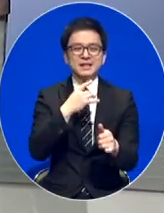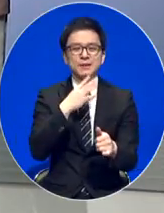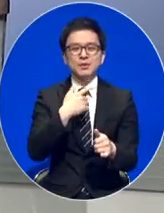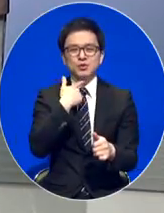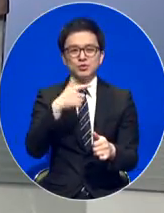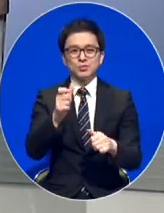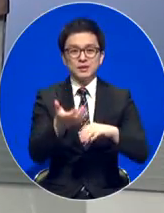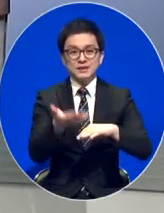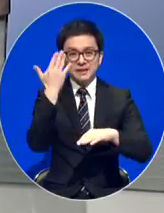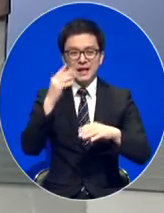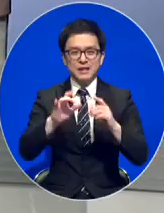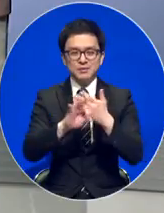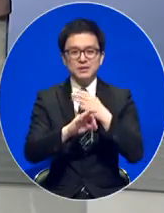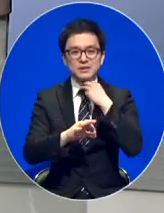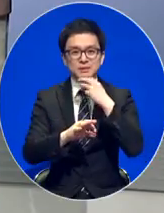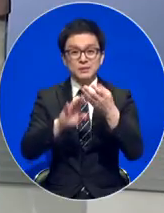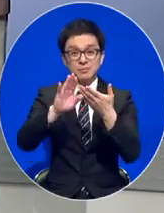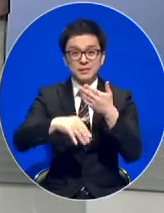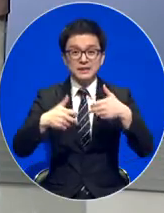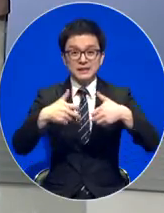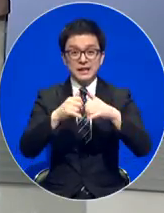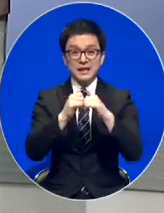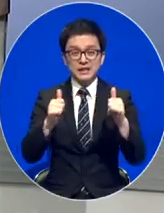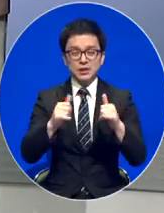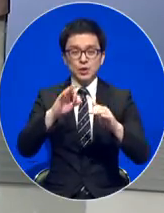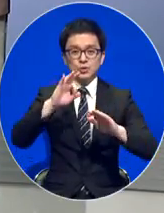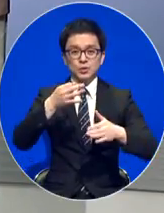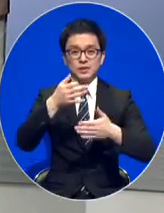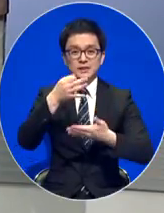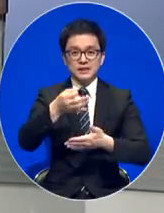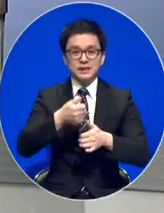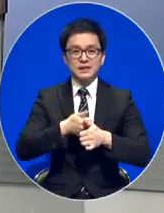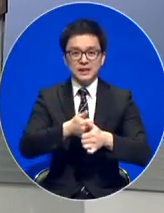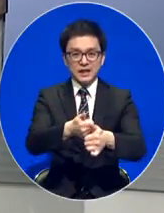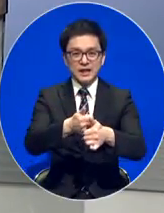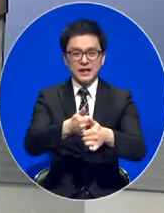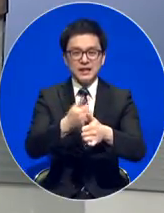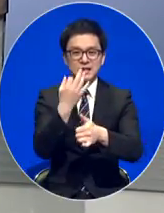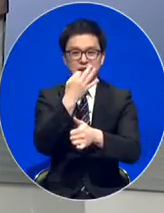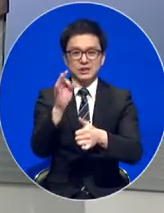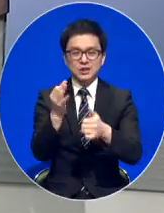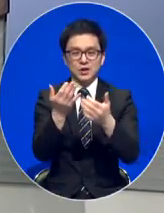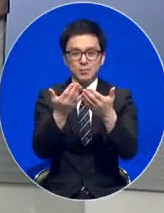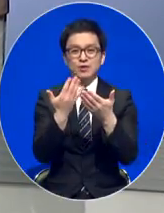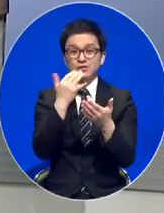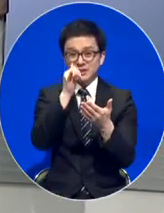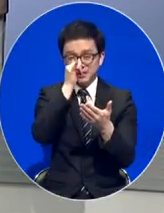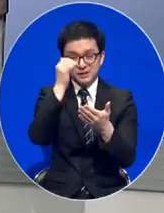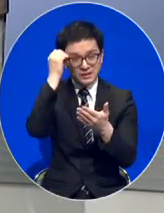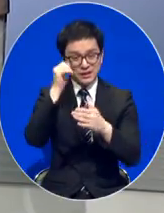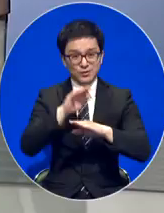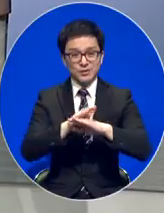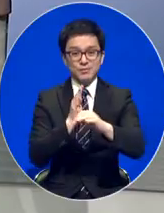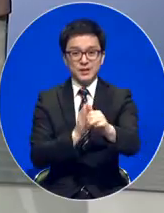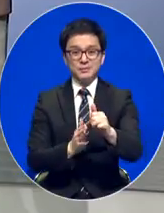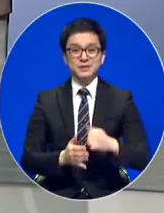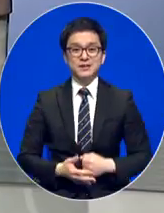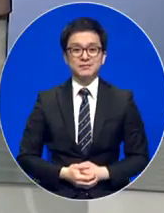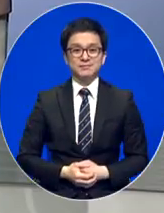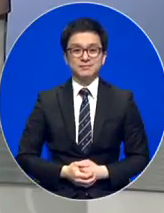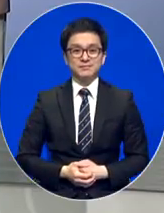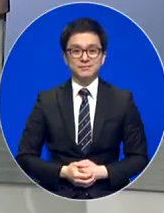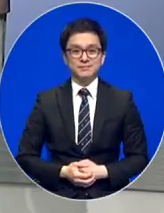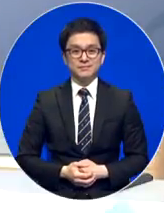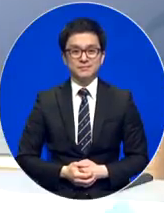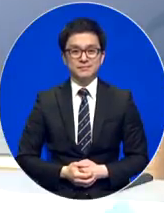고령자나 30세 미만, 또 장애인은 소득재산 기준에 따라서 예외적으로 인정받을 수 있으니까요. 참고하시기 바라겠습니다.